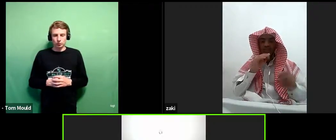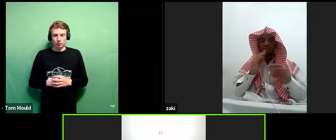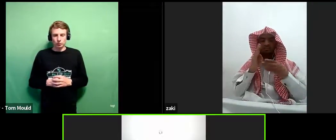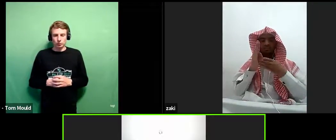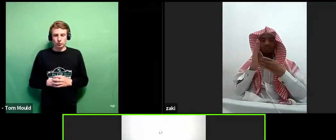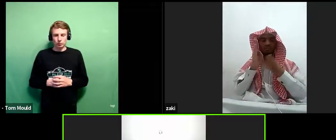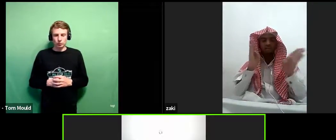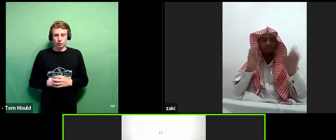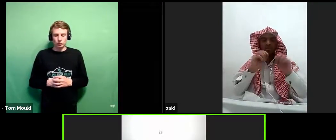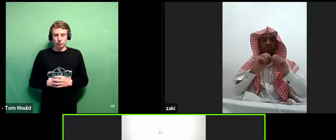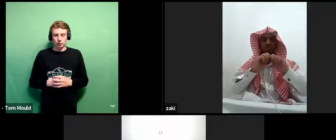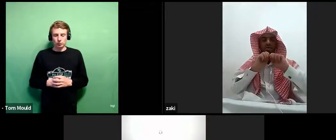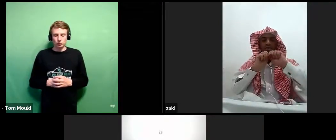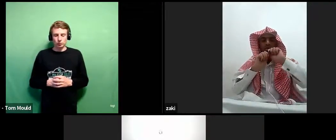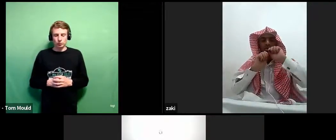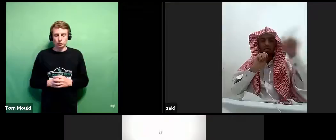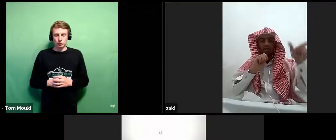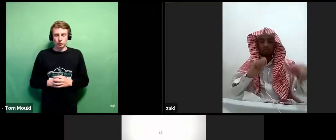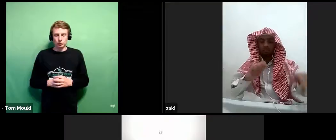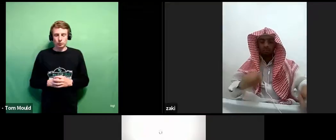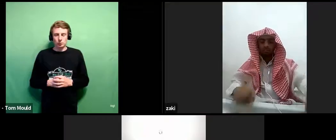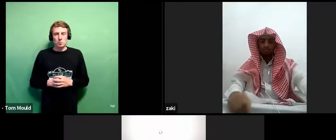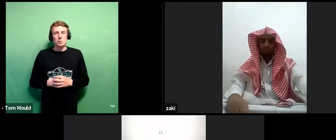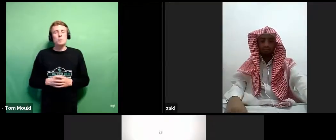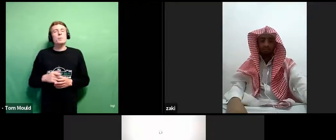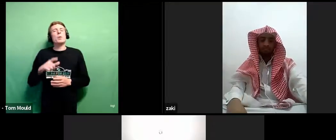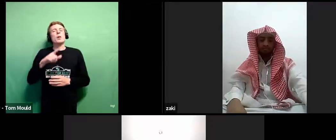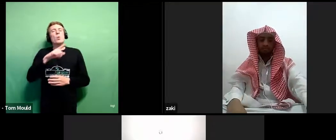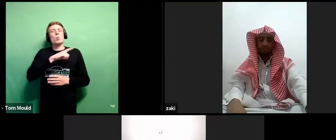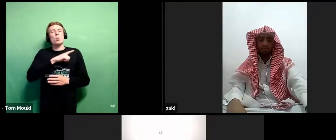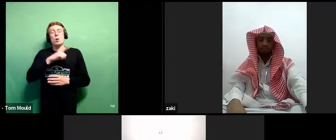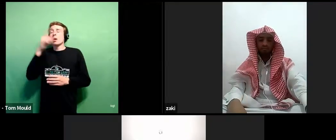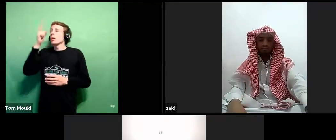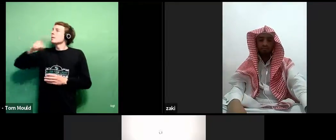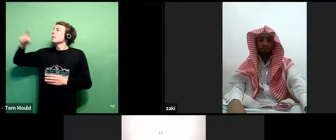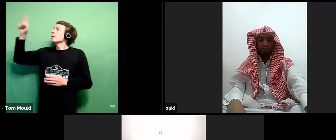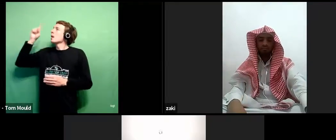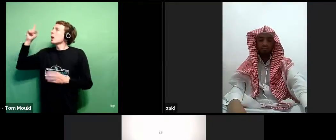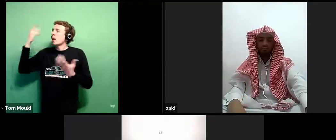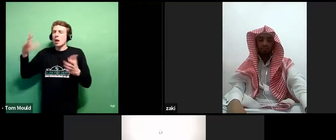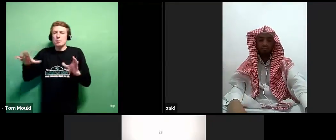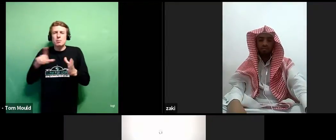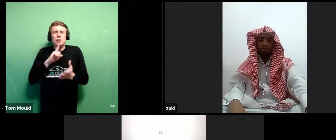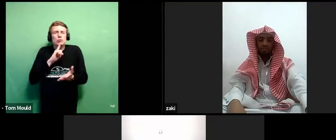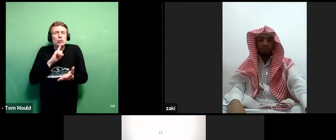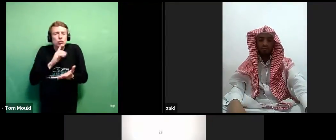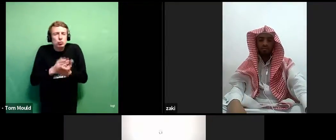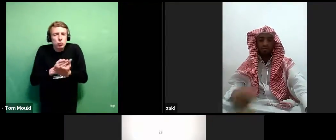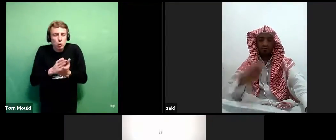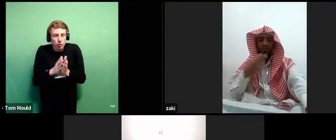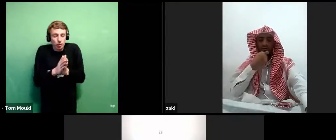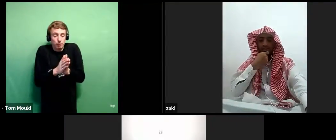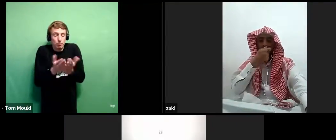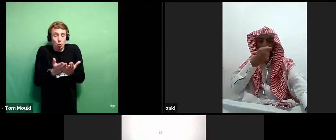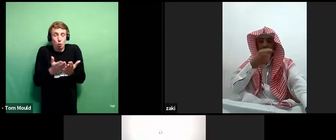بعيد. That is because Allah has sent down the book in truth, and verily